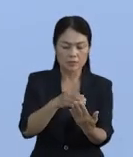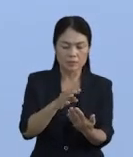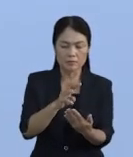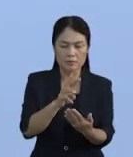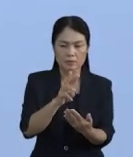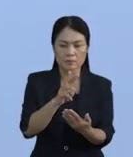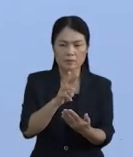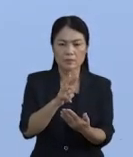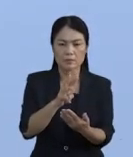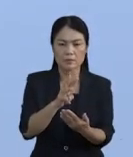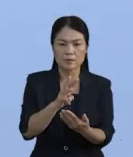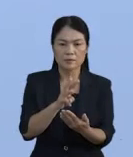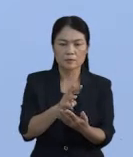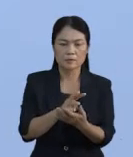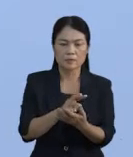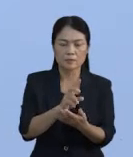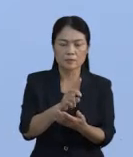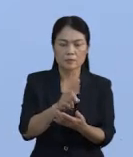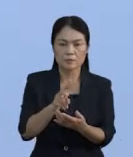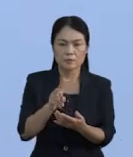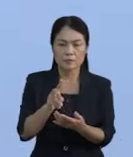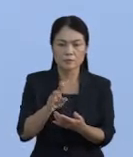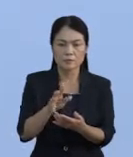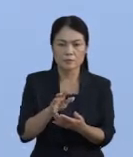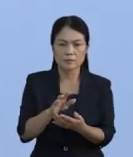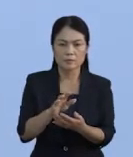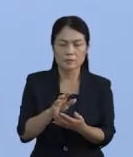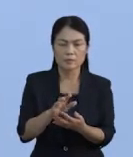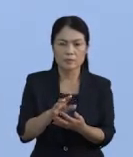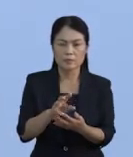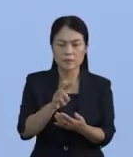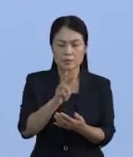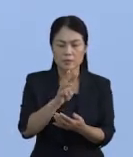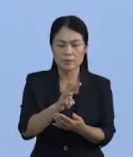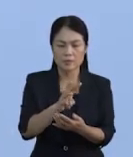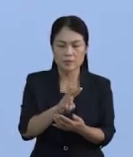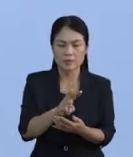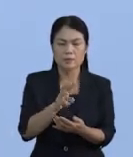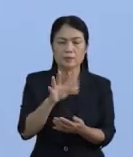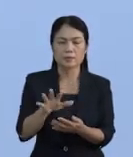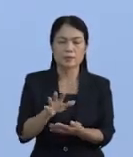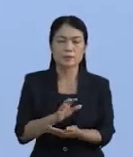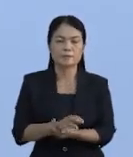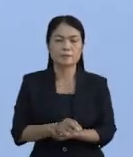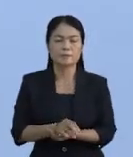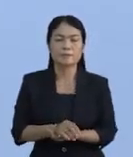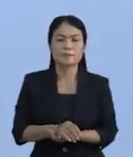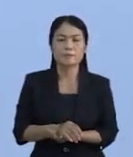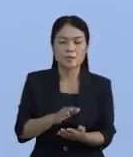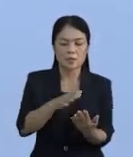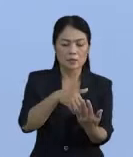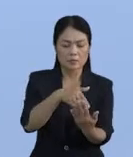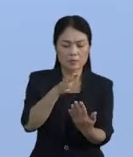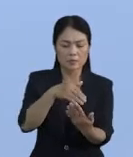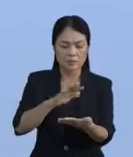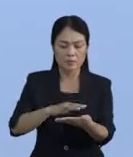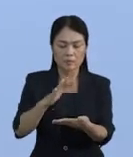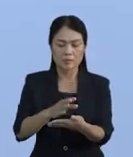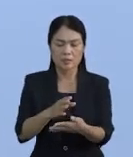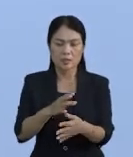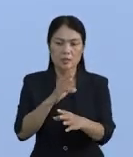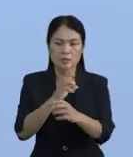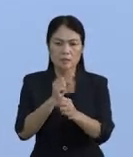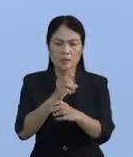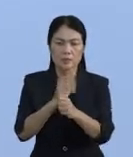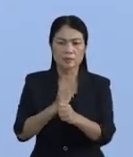xám sấp mỗi pí bảy bốn pram và chụp luôn xám sấp sấp pram chứng là cục hạt bò từ câu như